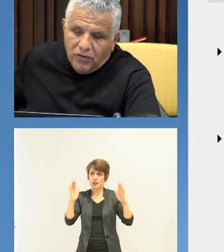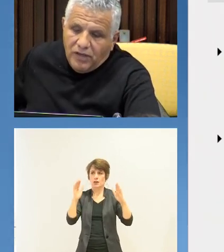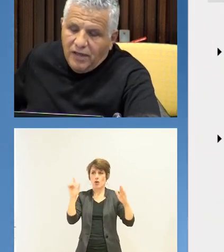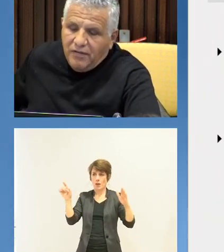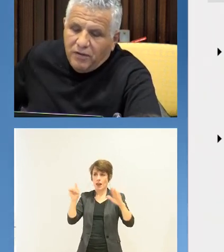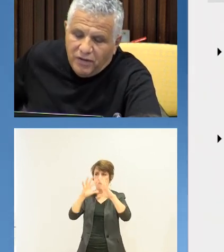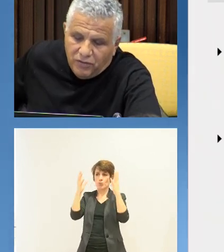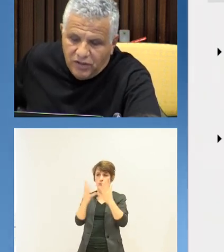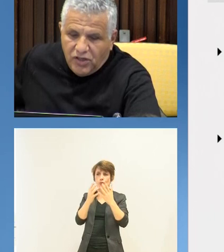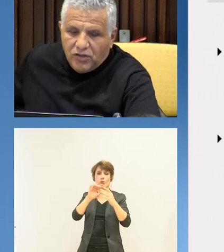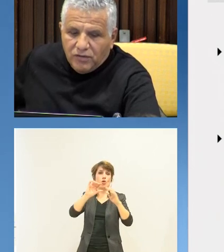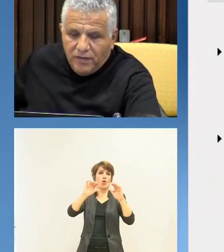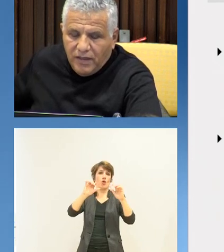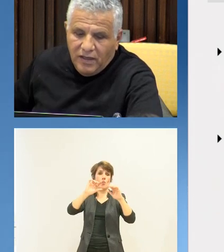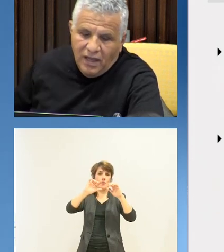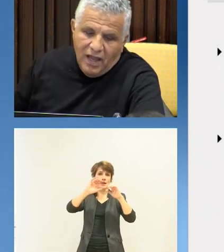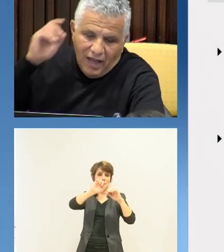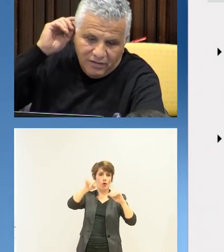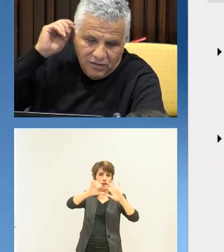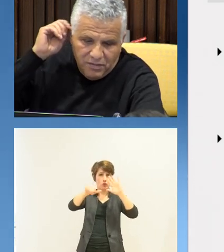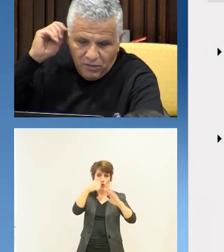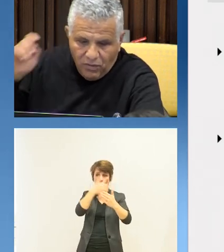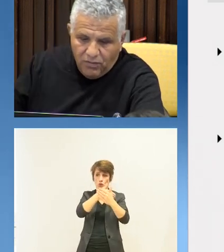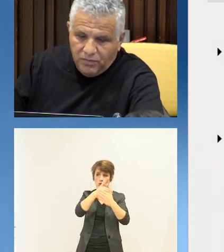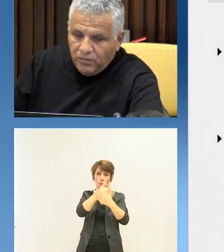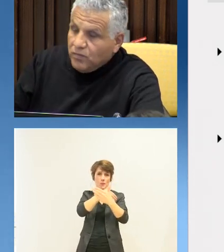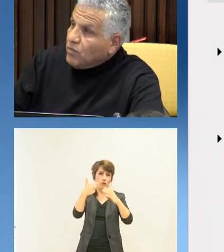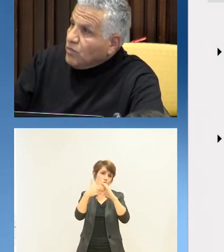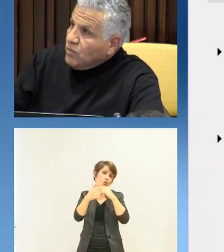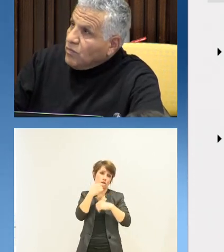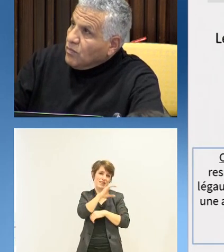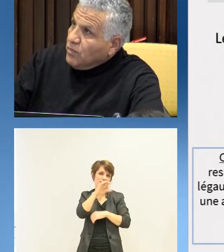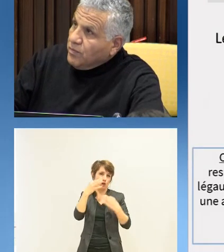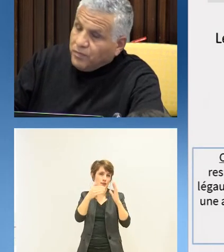commission locale d'évaluation des charges transférées à 110000 euros